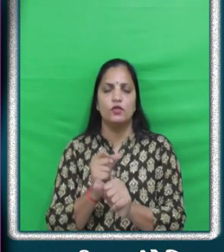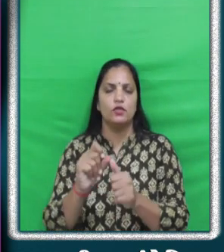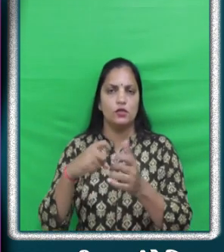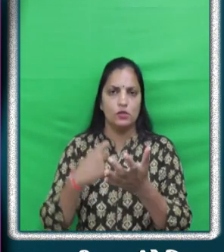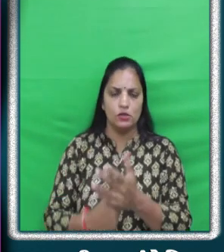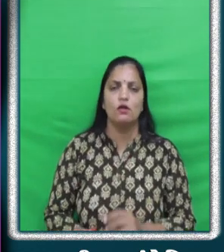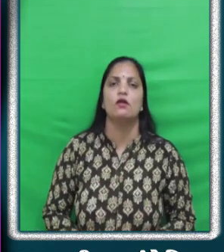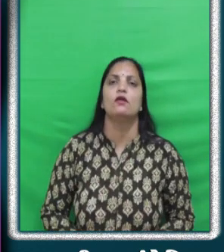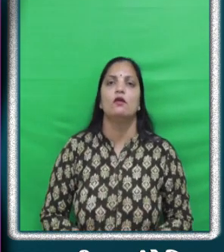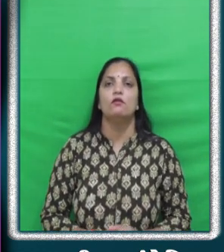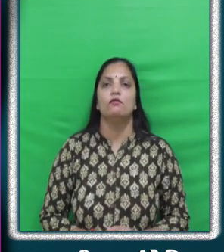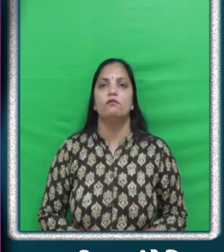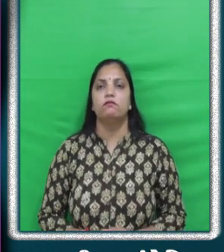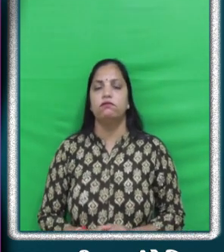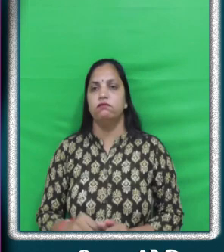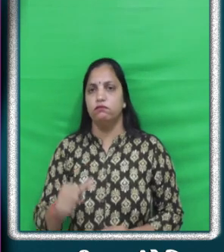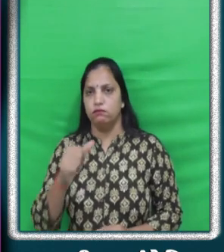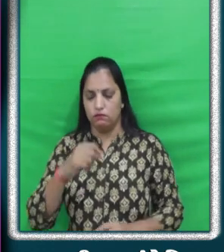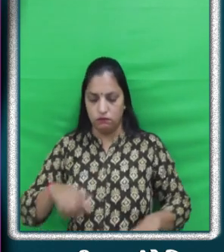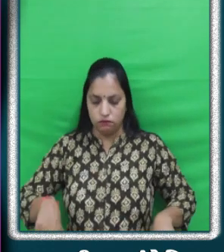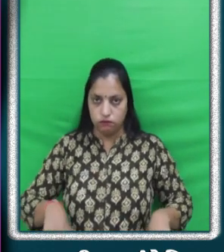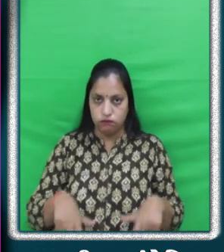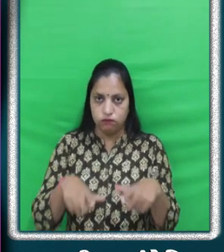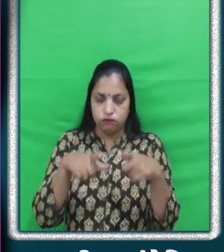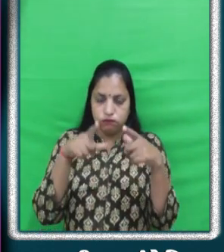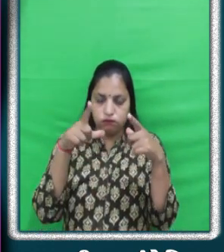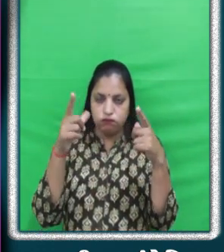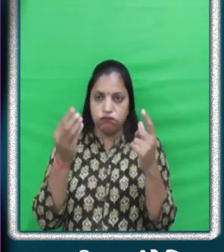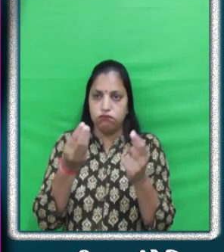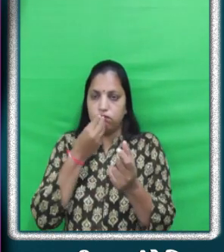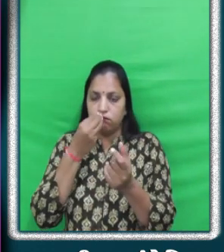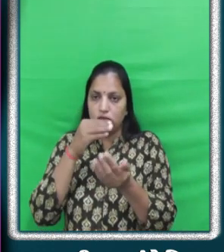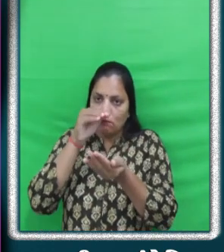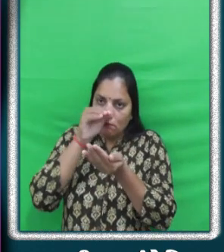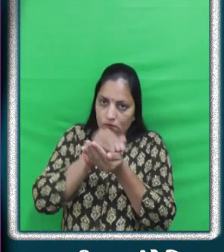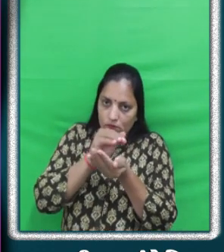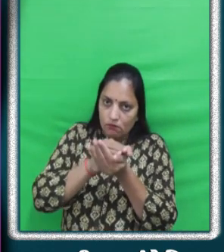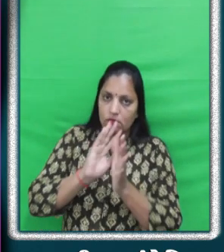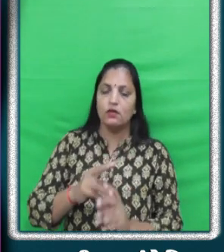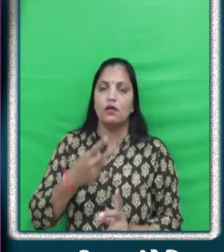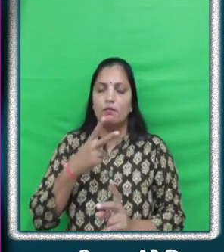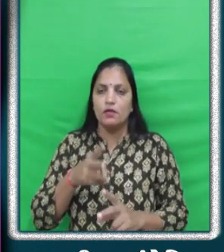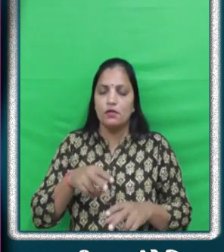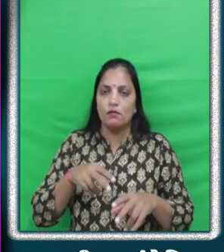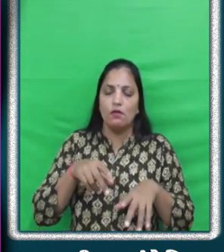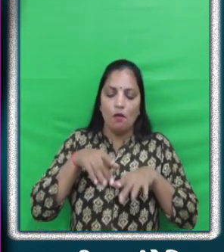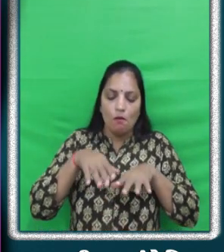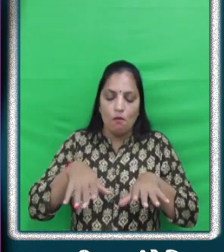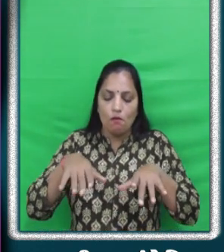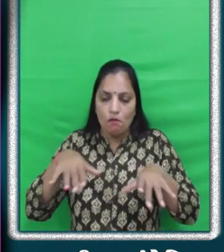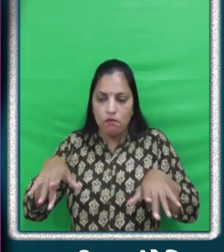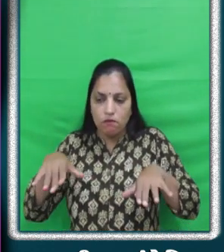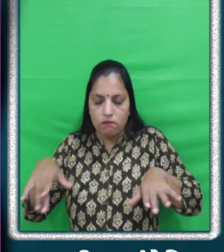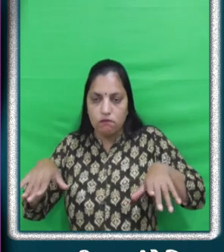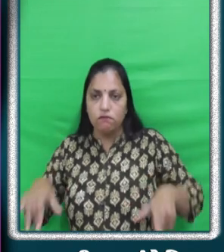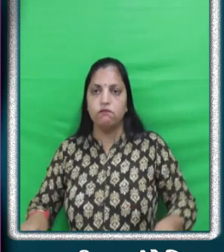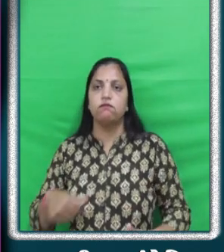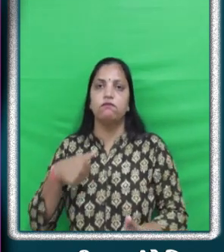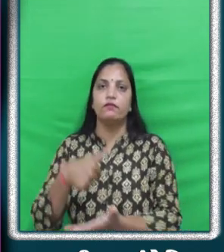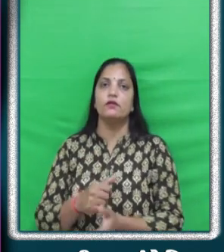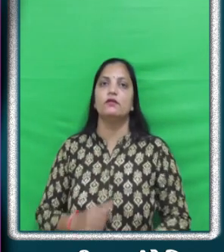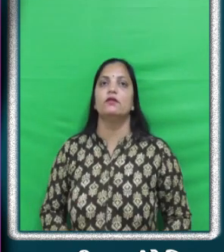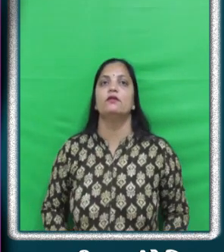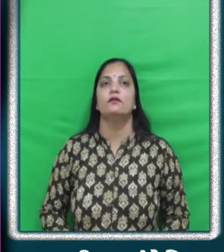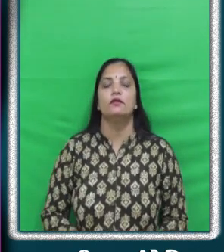કાર્બોદિત સ્વરૂપમાં શું કરે છે, વનસ્પતિ આપનો સંગ્રહ કરે છે અને અન્ય ભાગોમાં મોકલે છે। તો જ્યારે પ્રકાશ